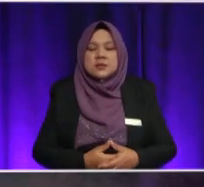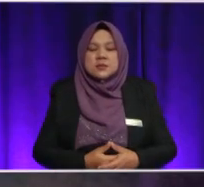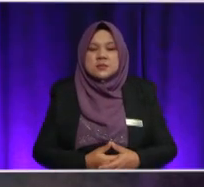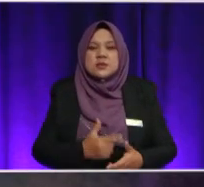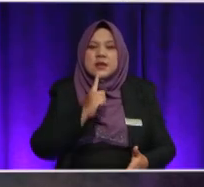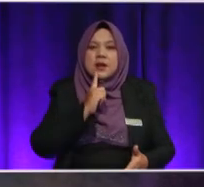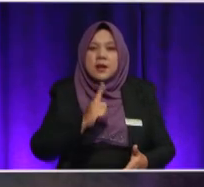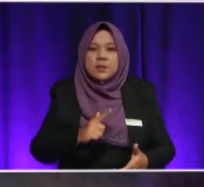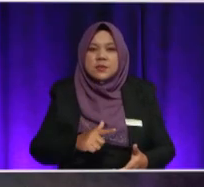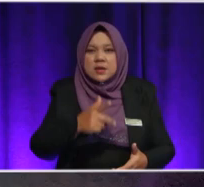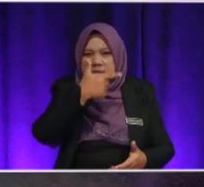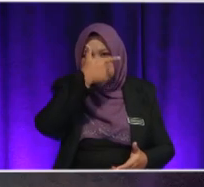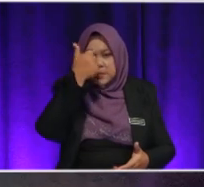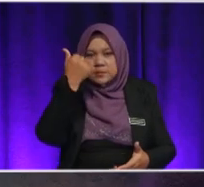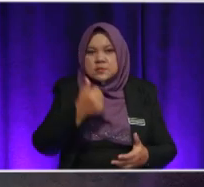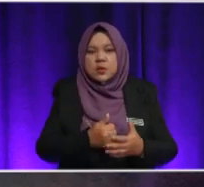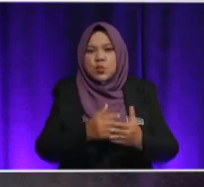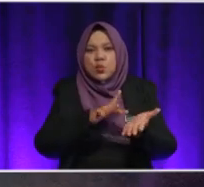kirain apa